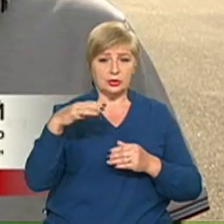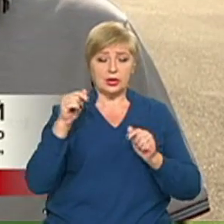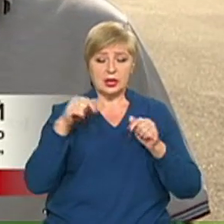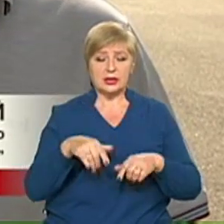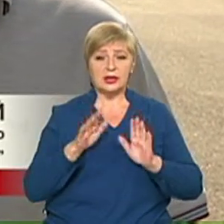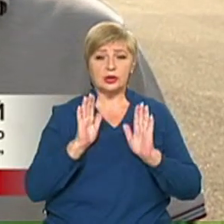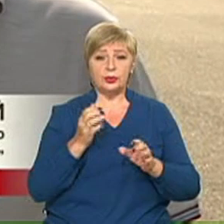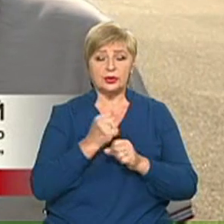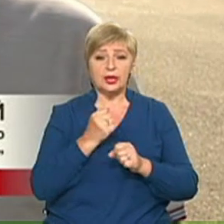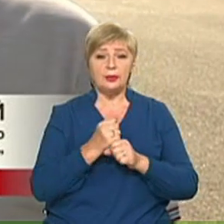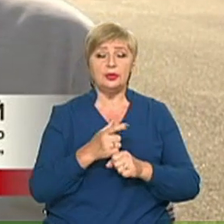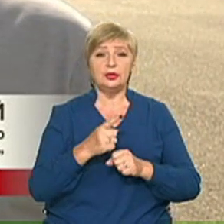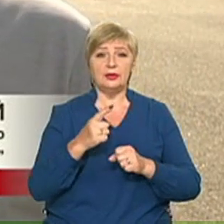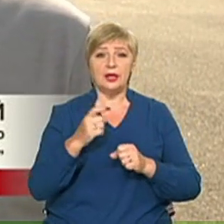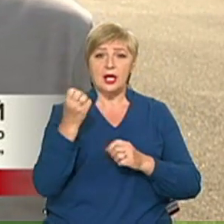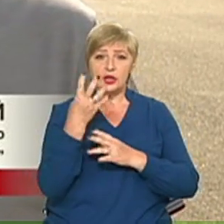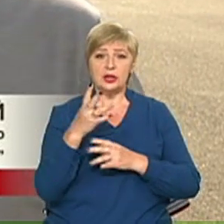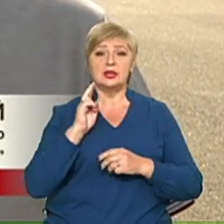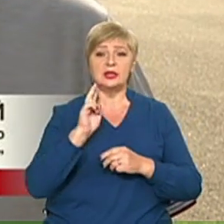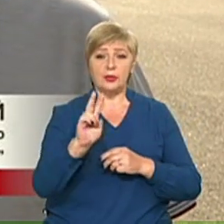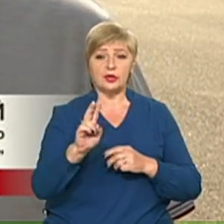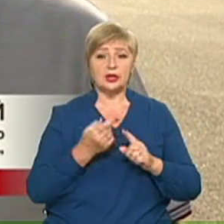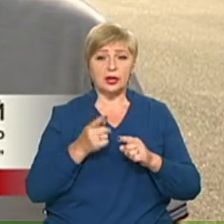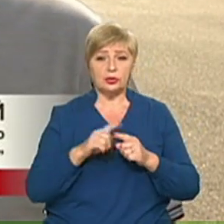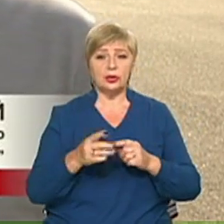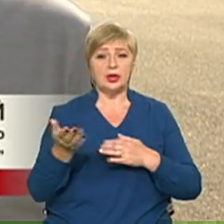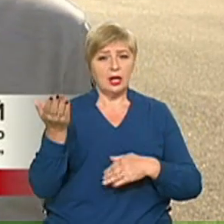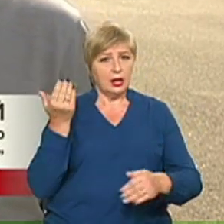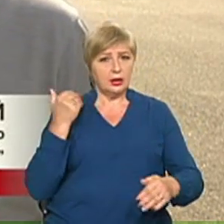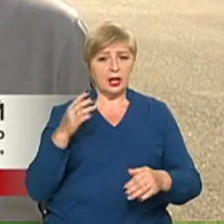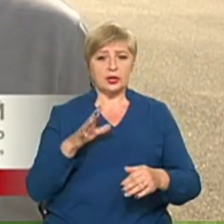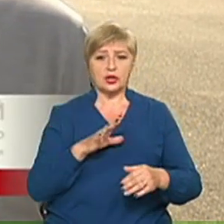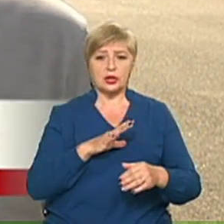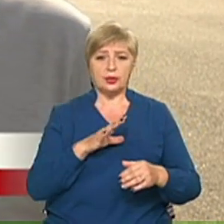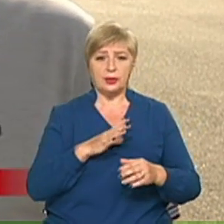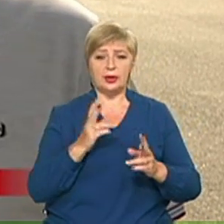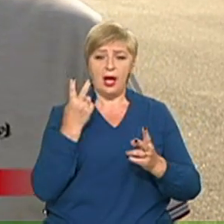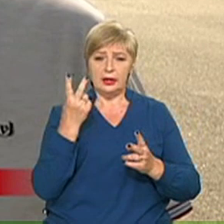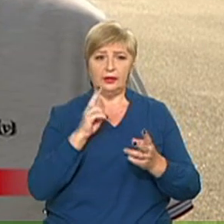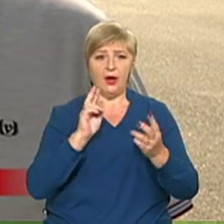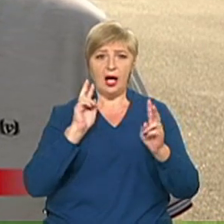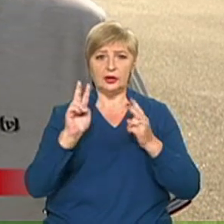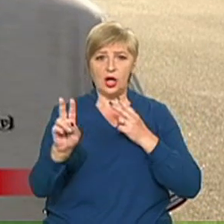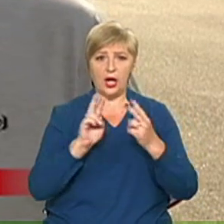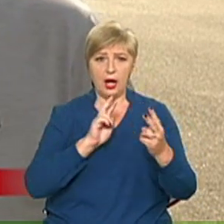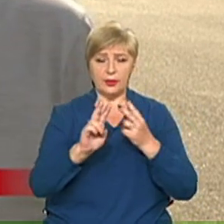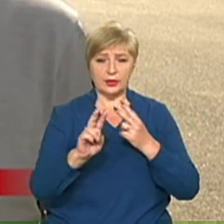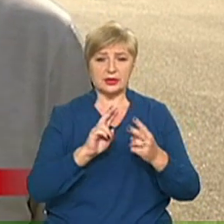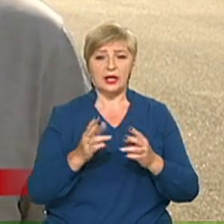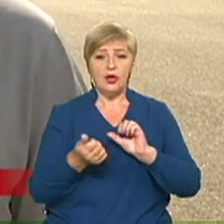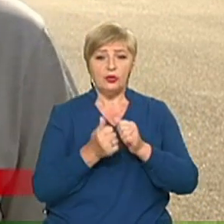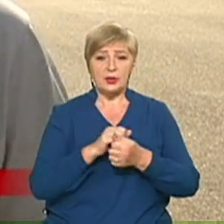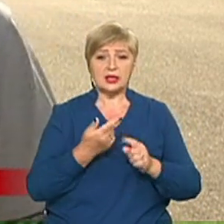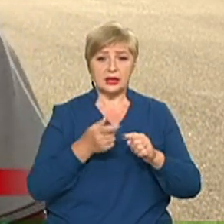будет работать маршрут, троллейбусный маршрут номер 14, который до этого работал с двумя троллейбусами на автономном ходу. Поэтому вместо